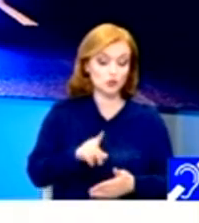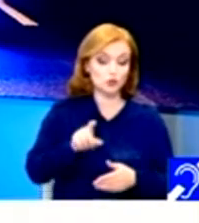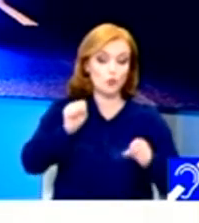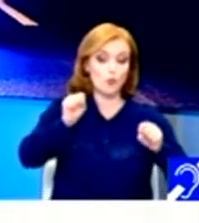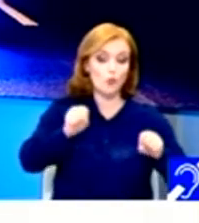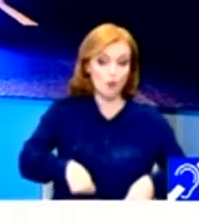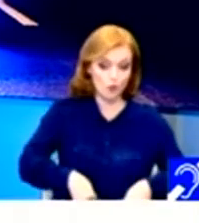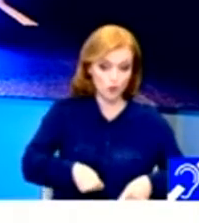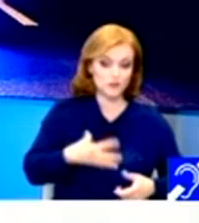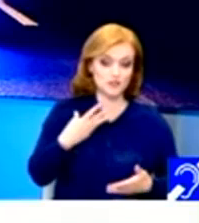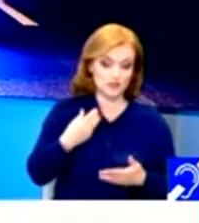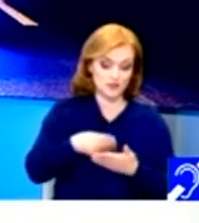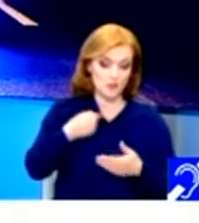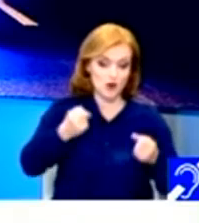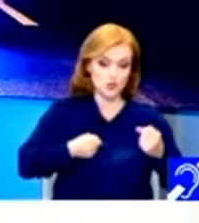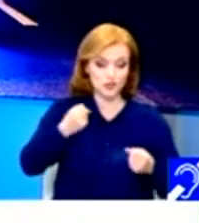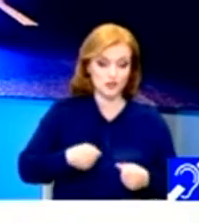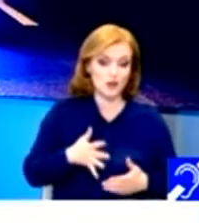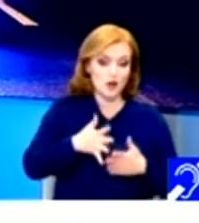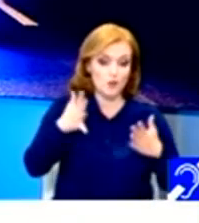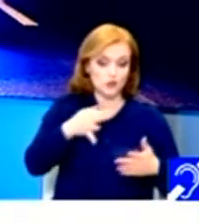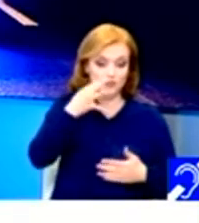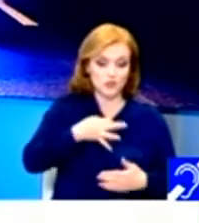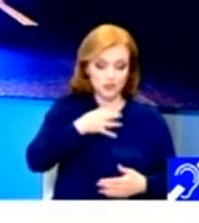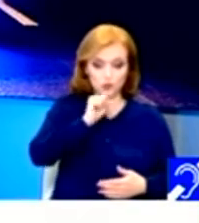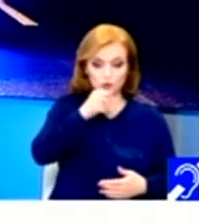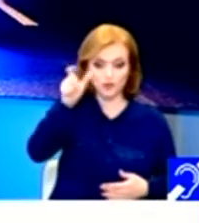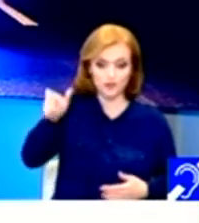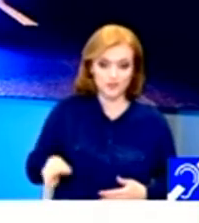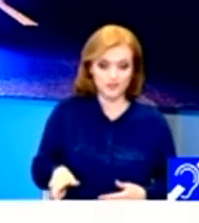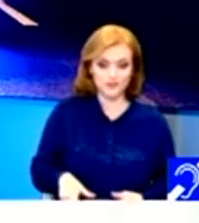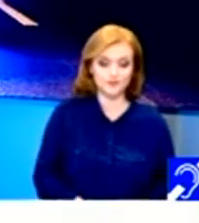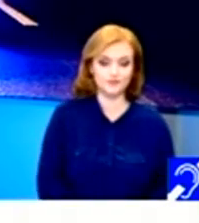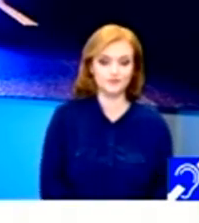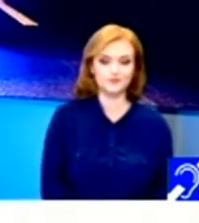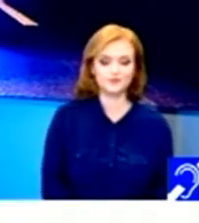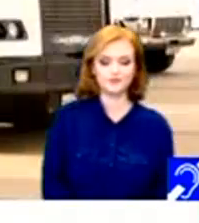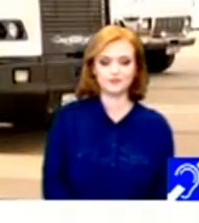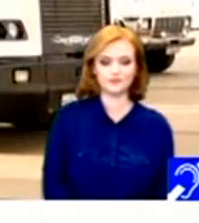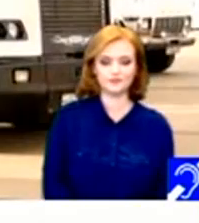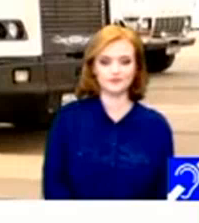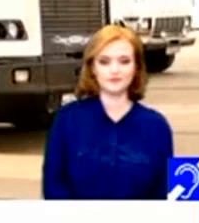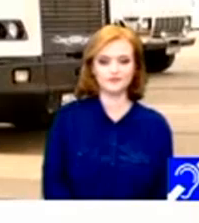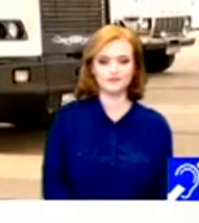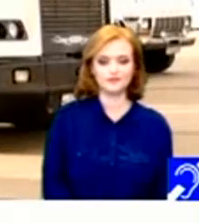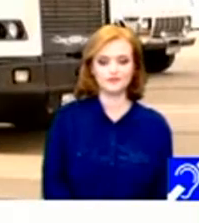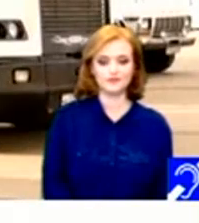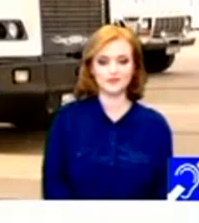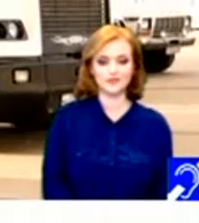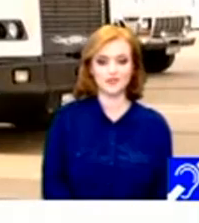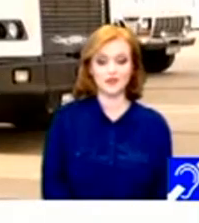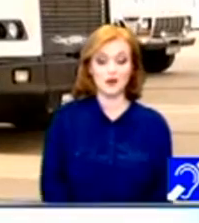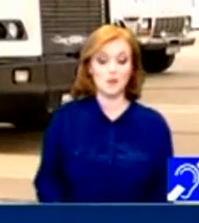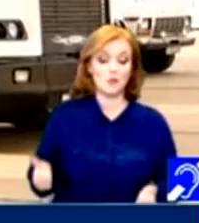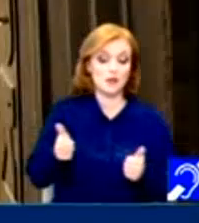și mașinile personalizate. Cu amănunte, Liviu Iurea, corespondentul TVR la Moscova. Pe lângă partea